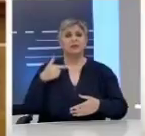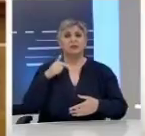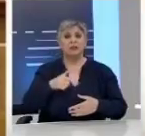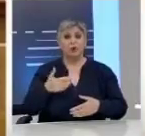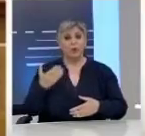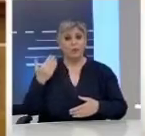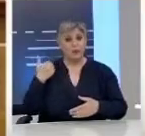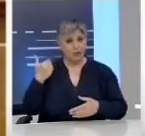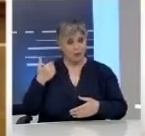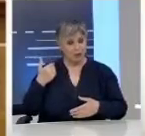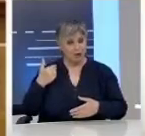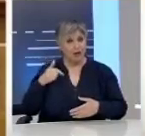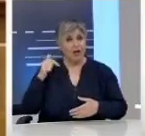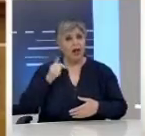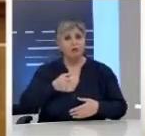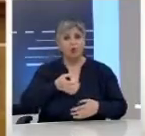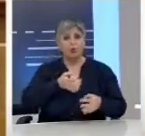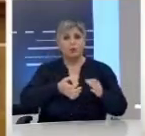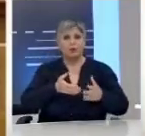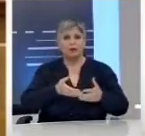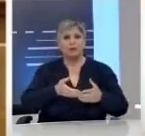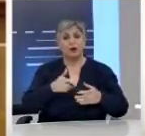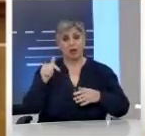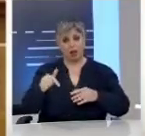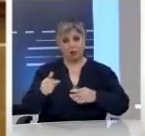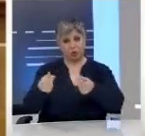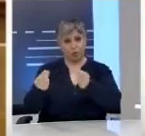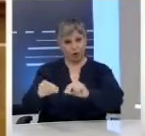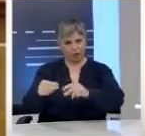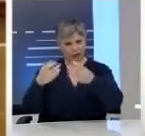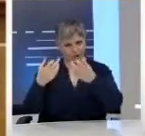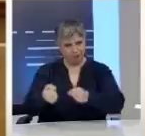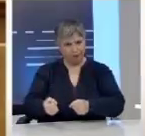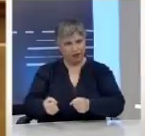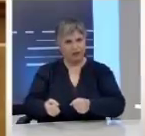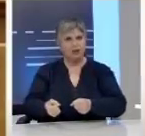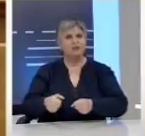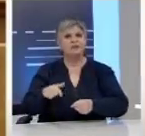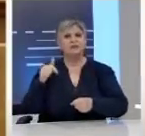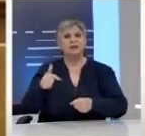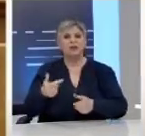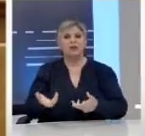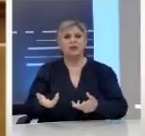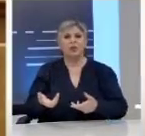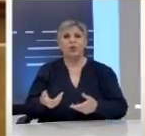οποίο δίνει διέξοδο σε μια μεγάλη κατηγορία συνανθρώπων μας, μειοψηφική, αλλά